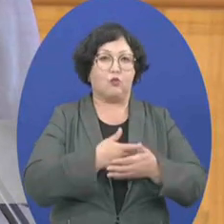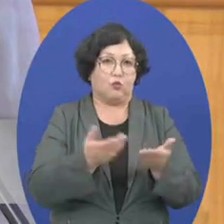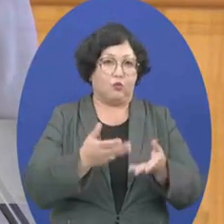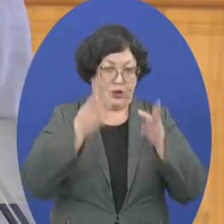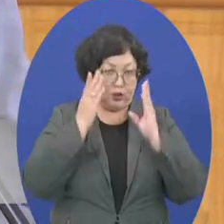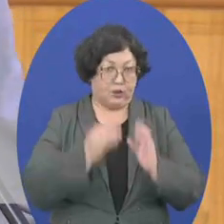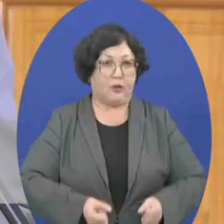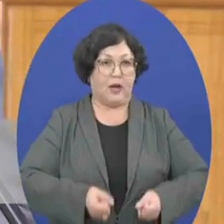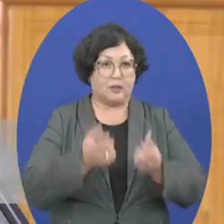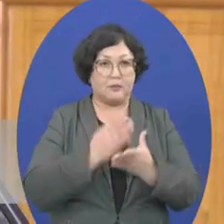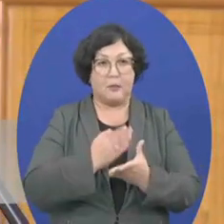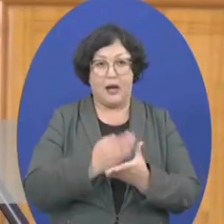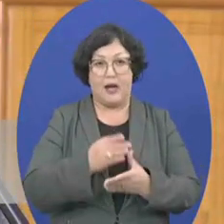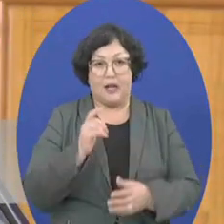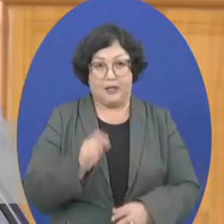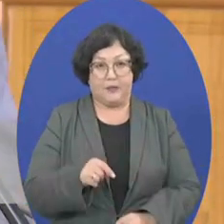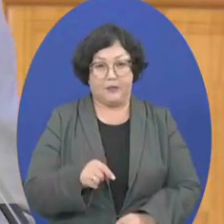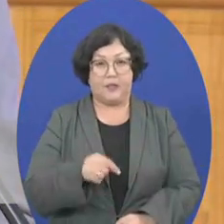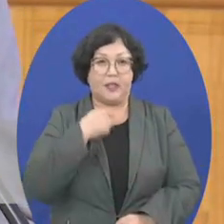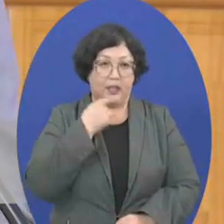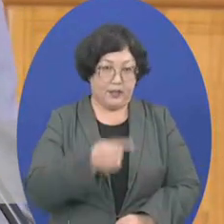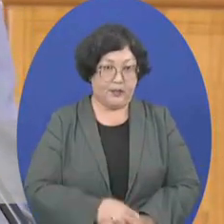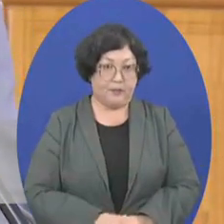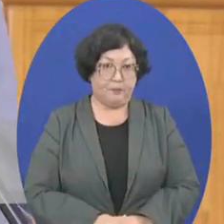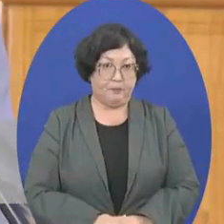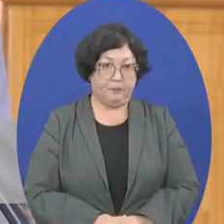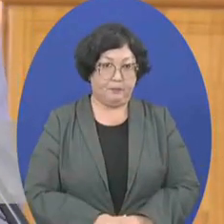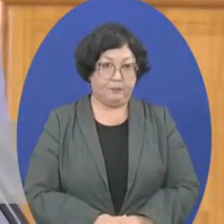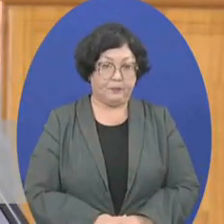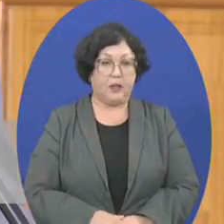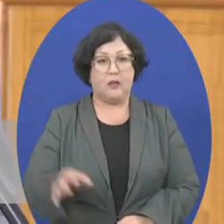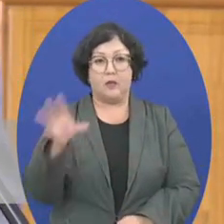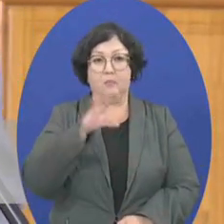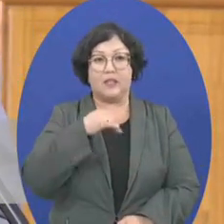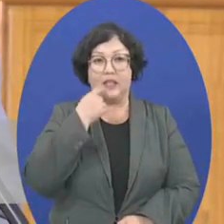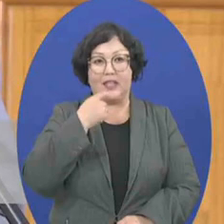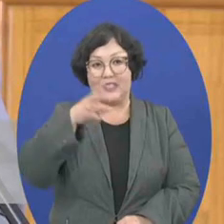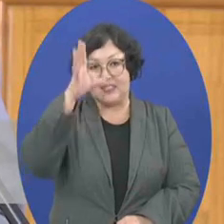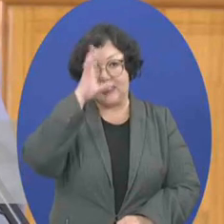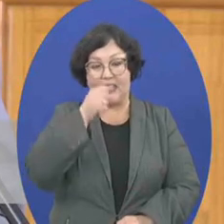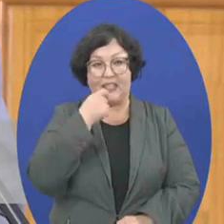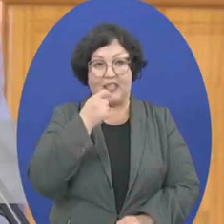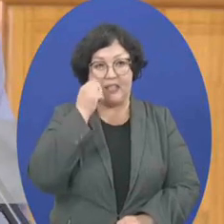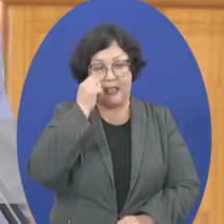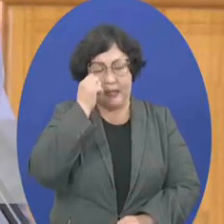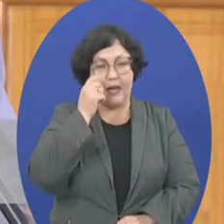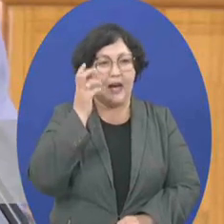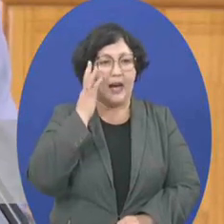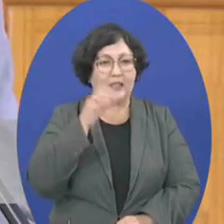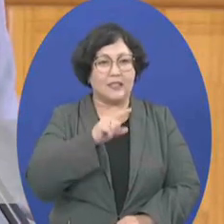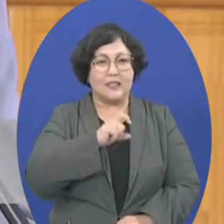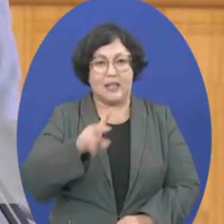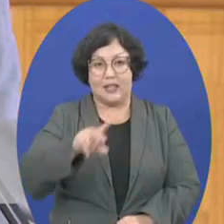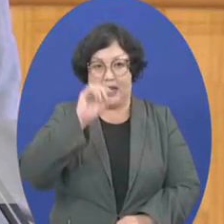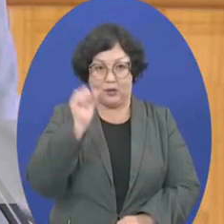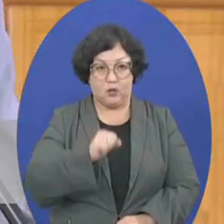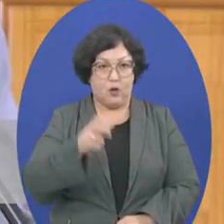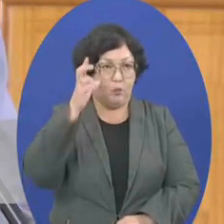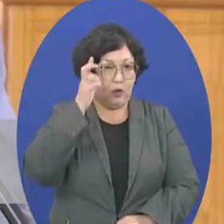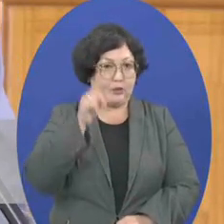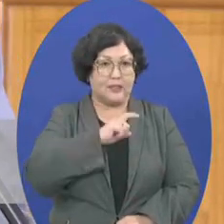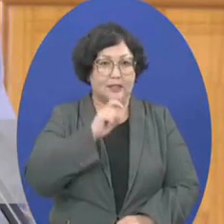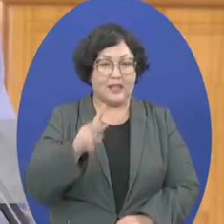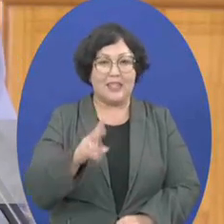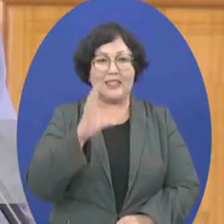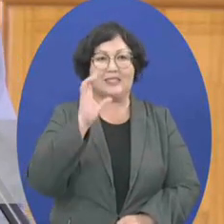байгаа. За энэ төсөлд бол хэлэхэд бол одоо бидний одоо яг яриад байгаа одоо сайдын хэлж байгаа тэр гадаад зээлийн асуудал бол манай энэ боловсруулалтын зээлийн сангийн